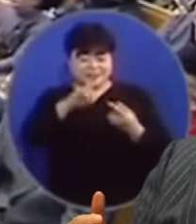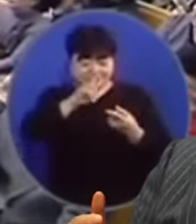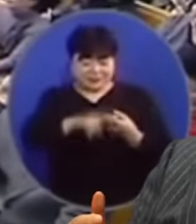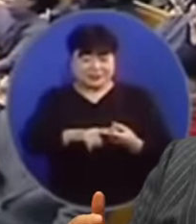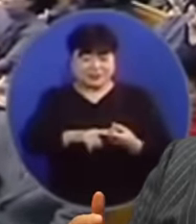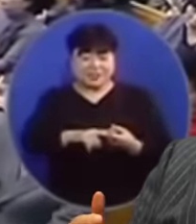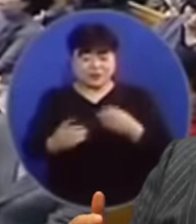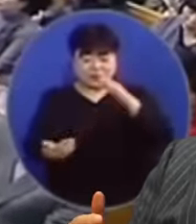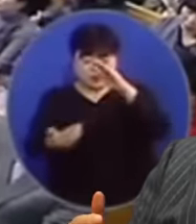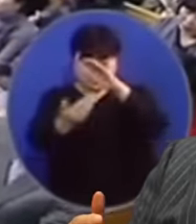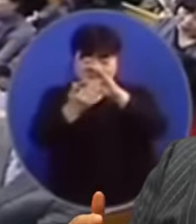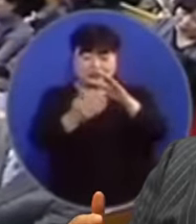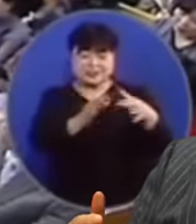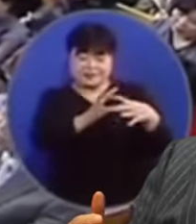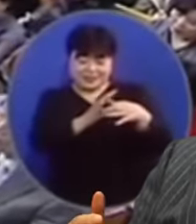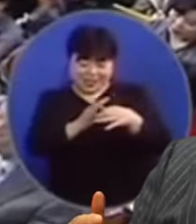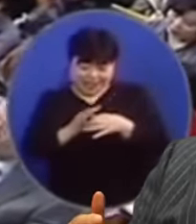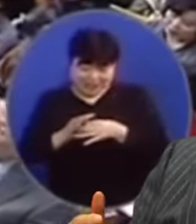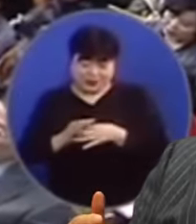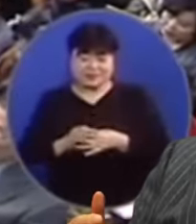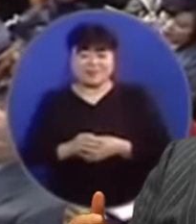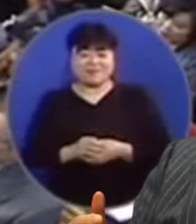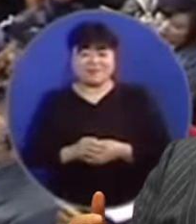그대로 성사될 것을 계속해서